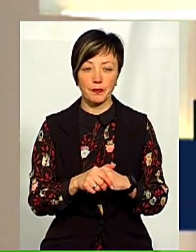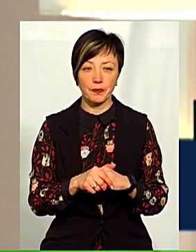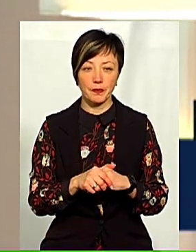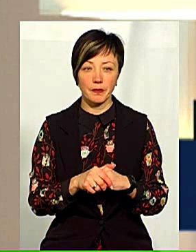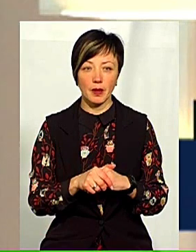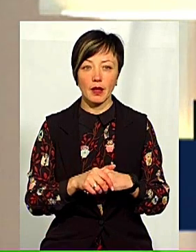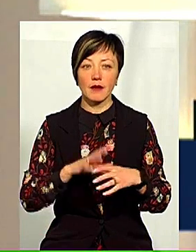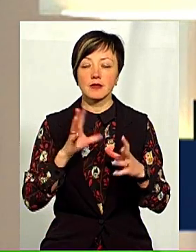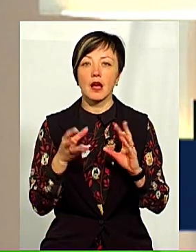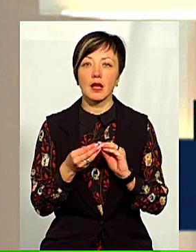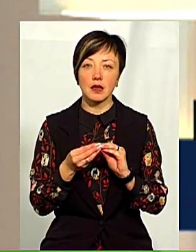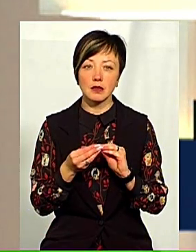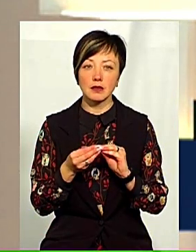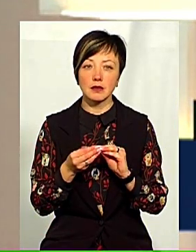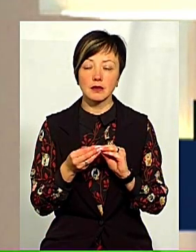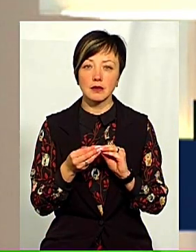Взагалі,